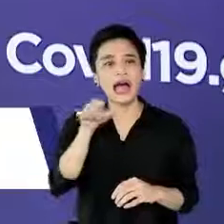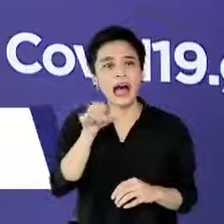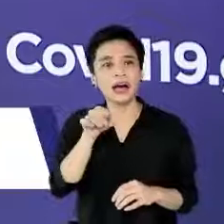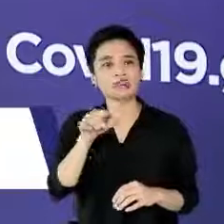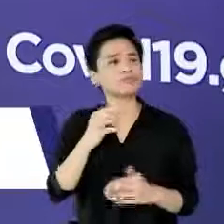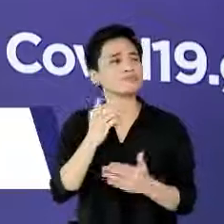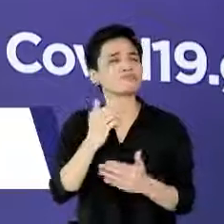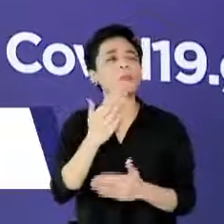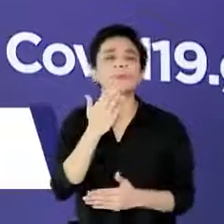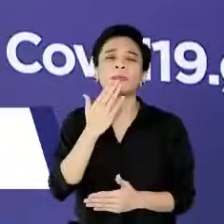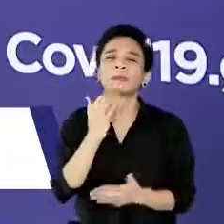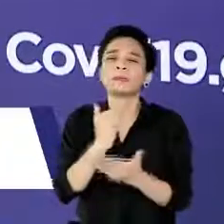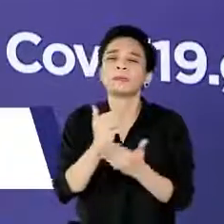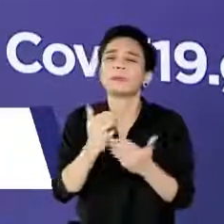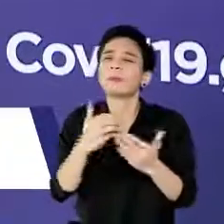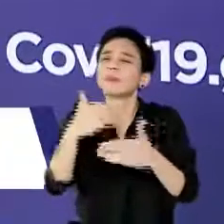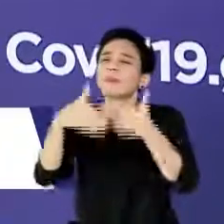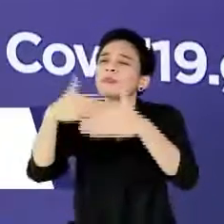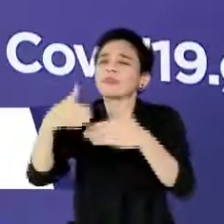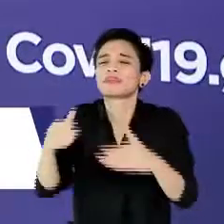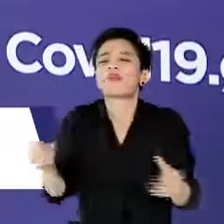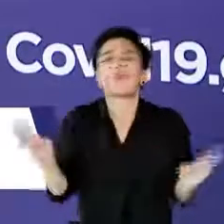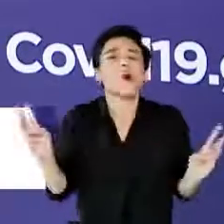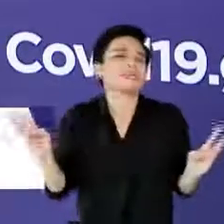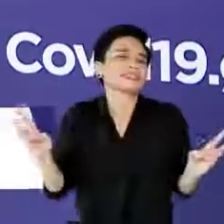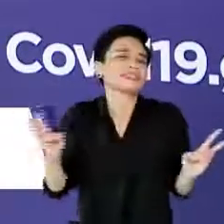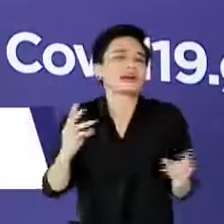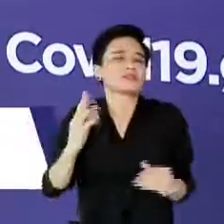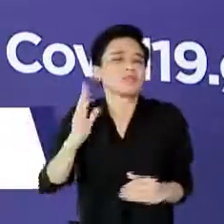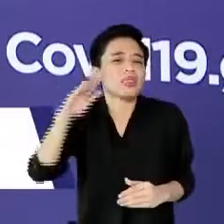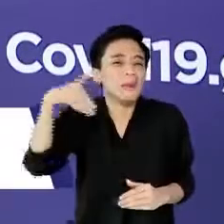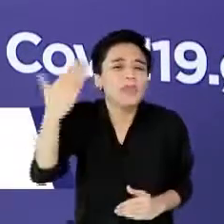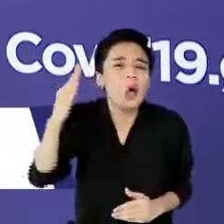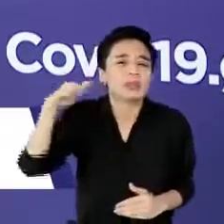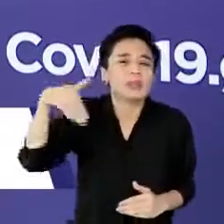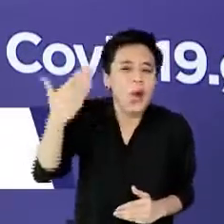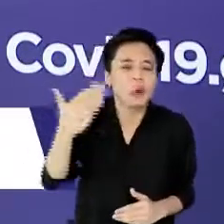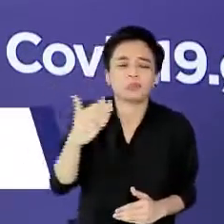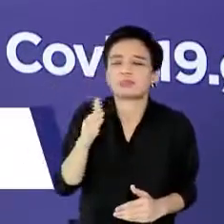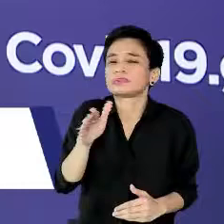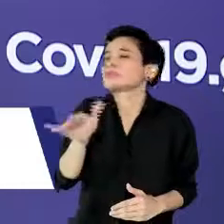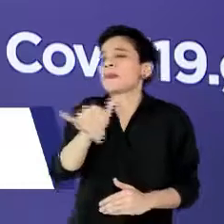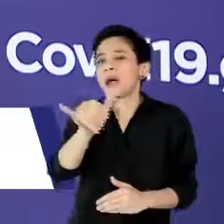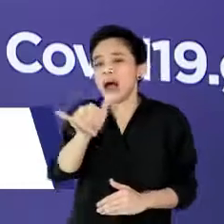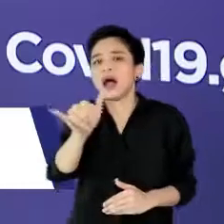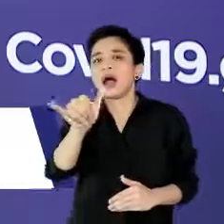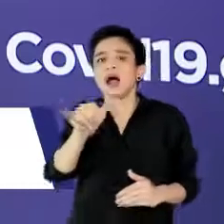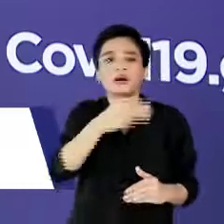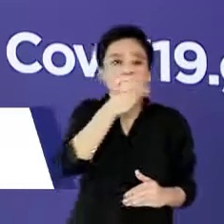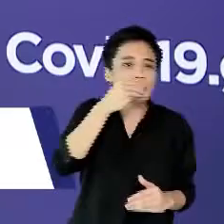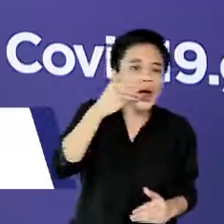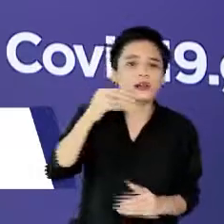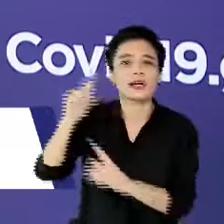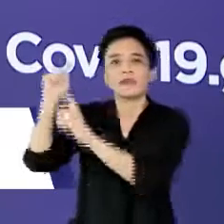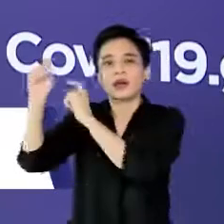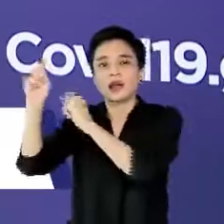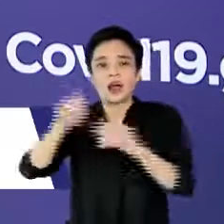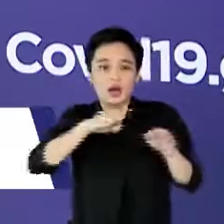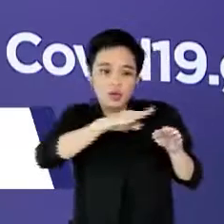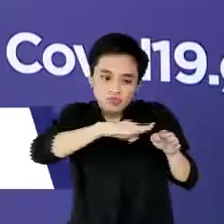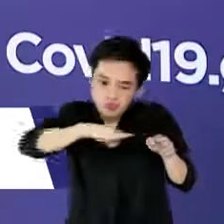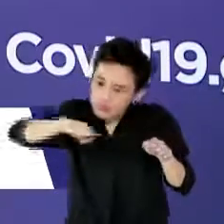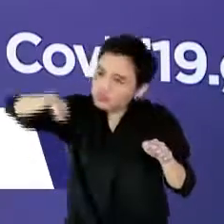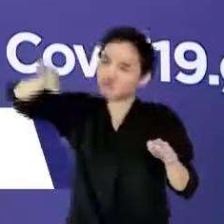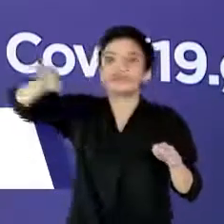pola-pola yang lazim artinya bertahun-tahun ya seperti itu sehingga eh eh Hai melakukan peningkatan